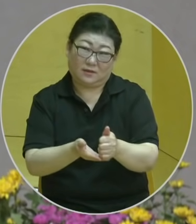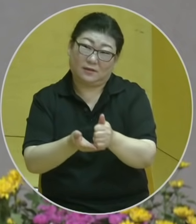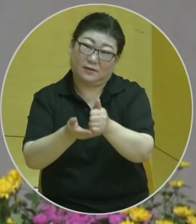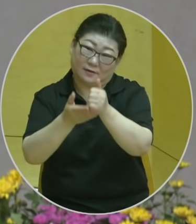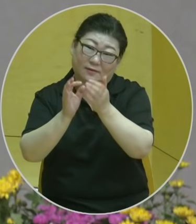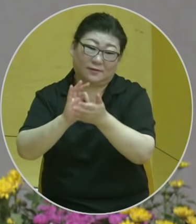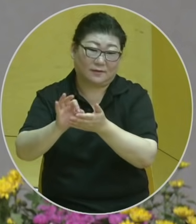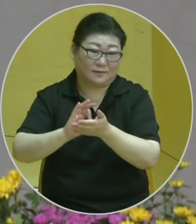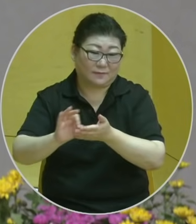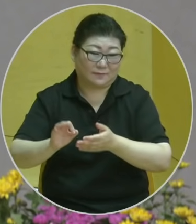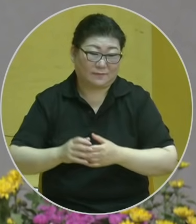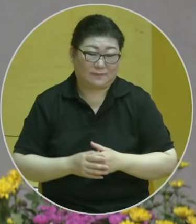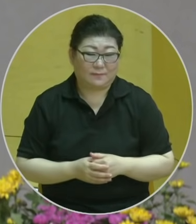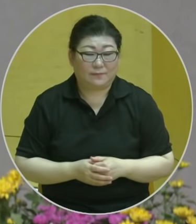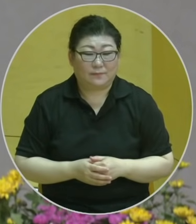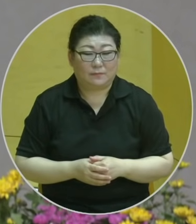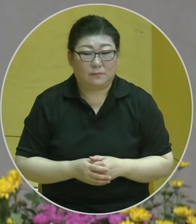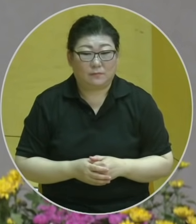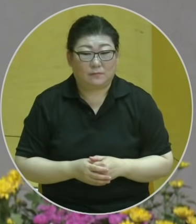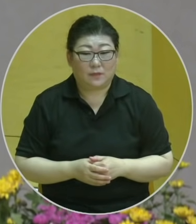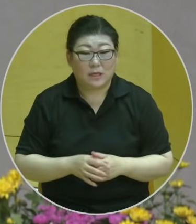것입니다. 바로 이